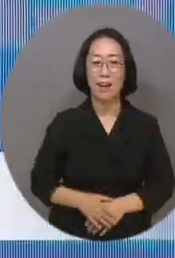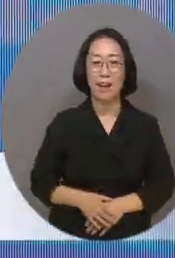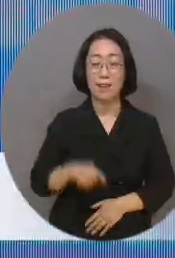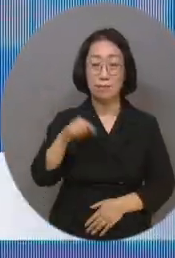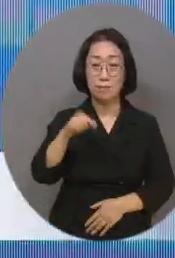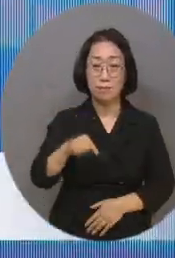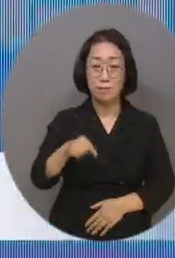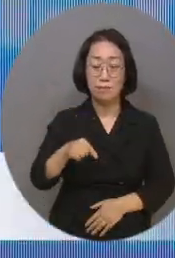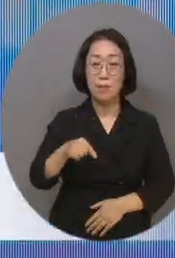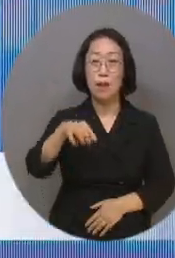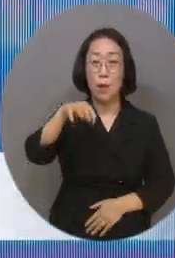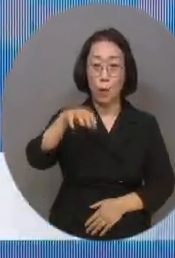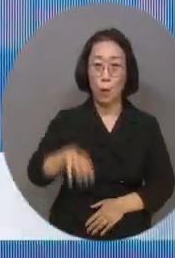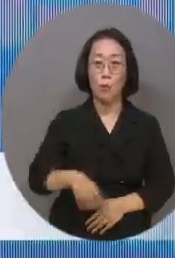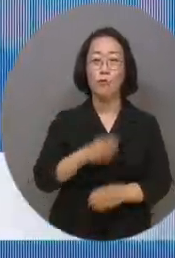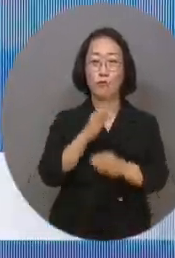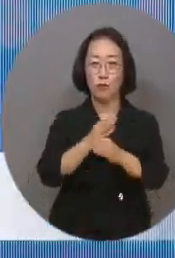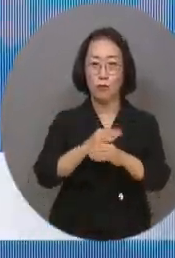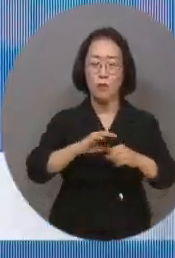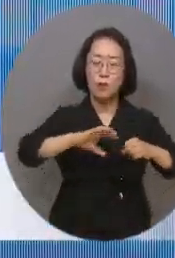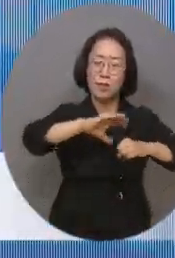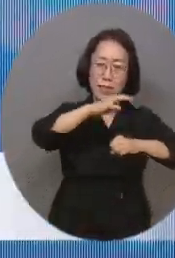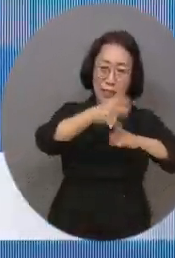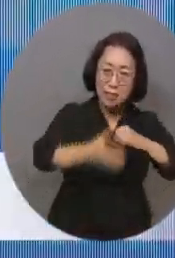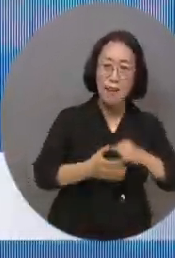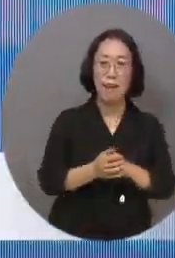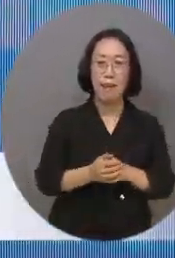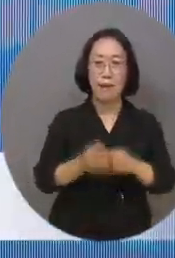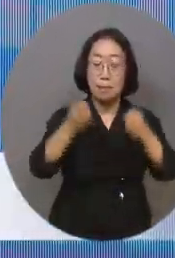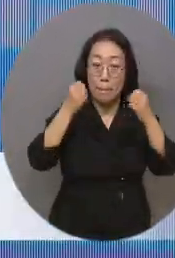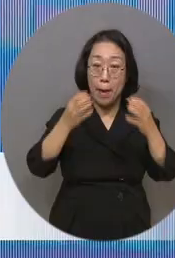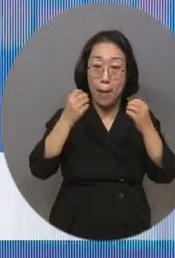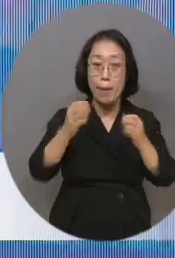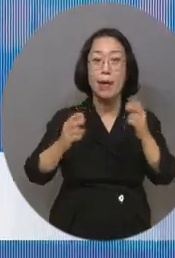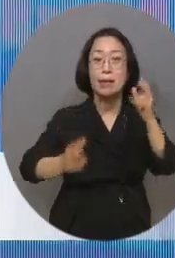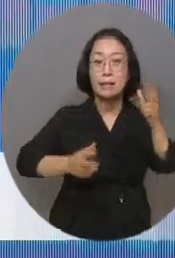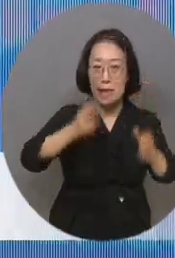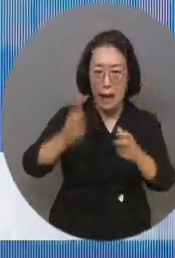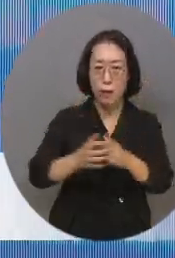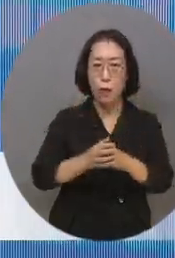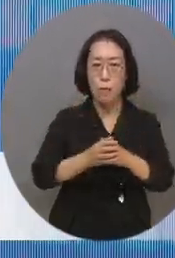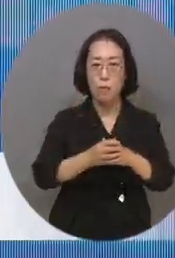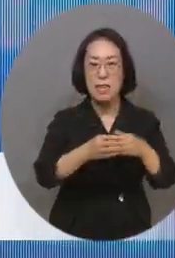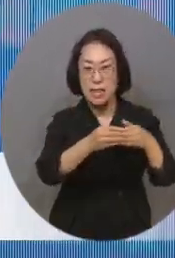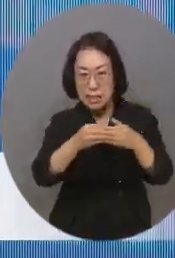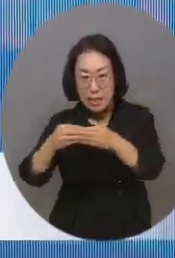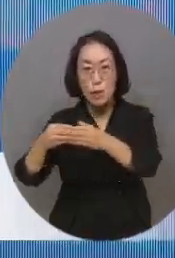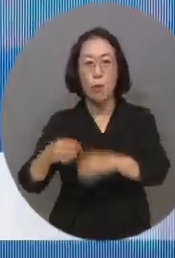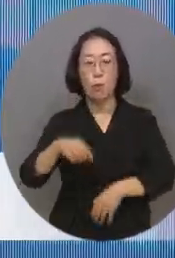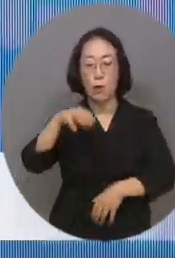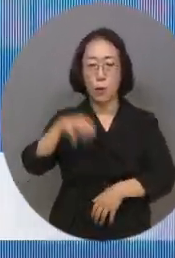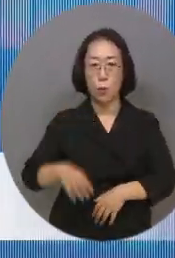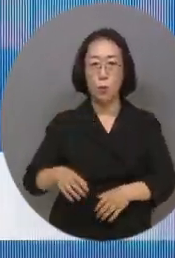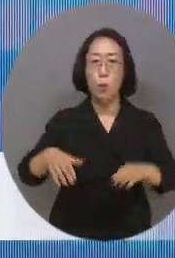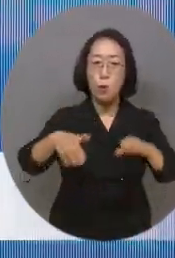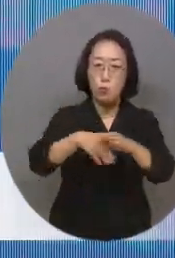동부청사를 중심으로 글로벌 첨단 전략 산업을 선도하고